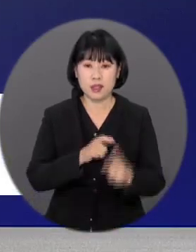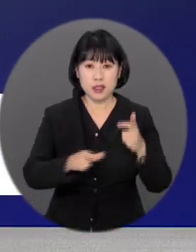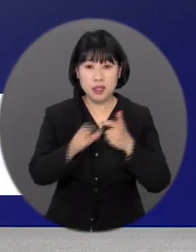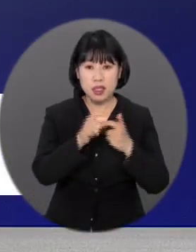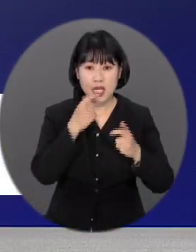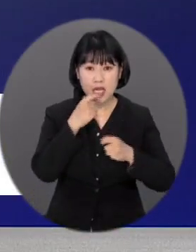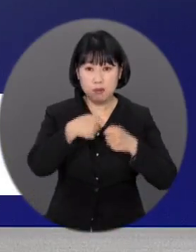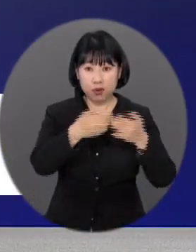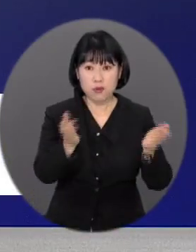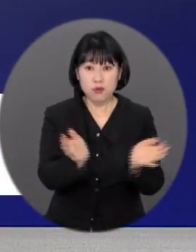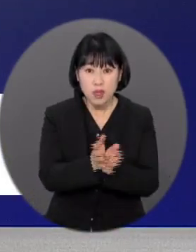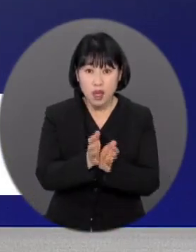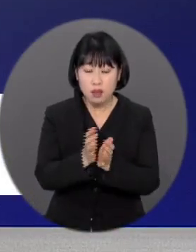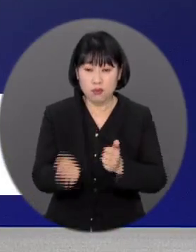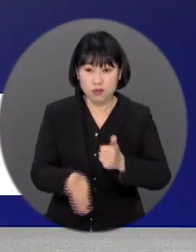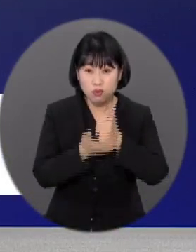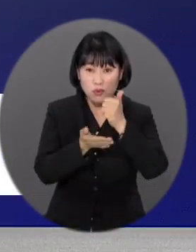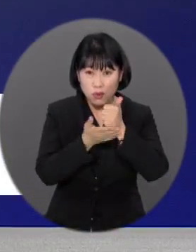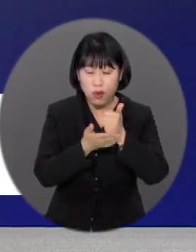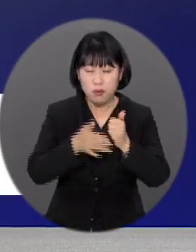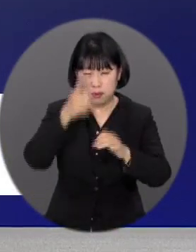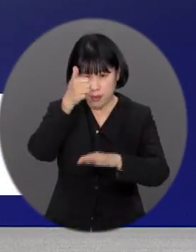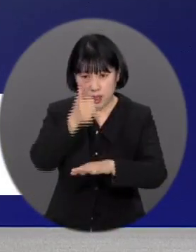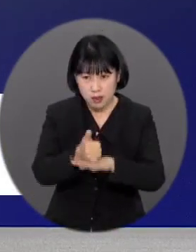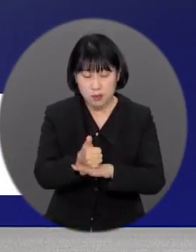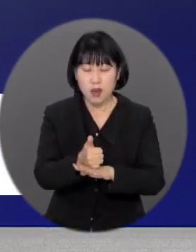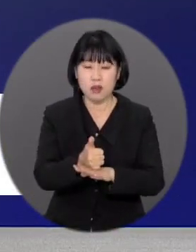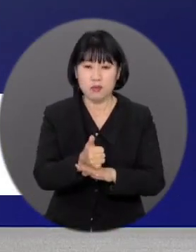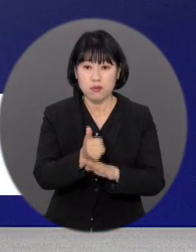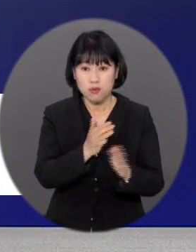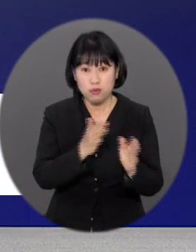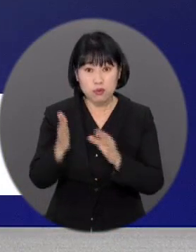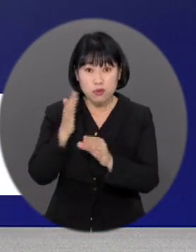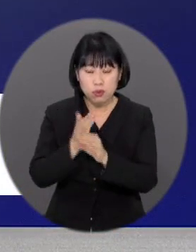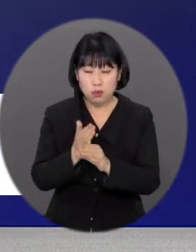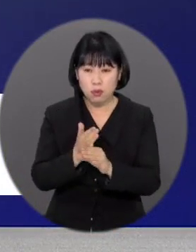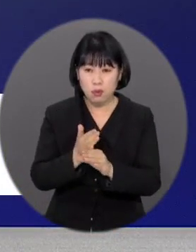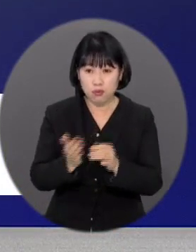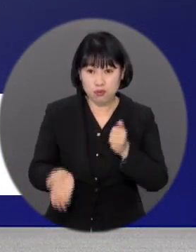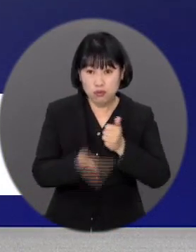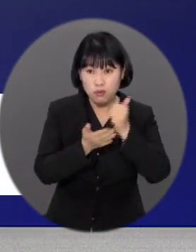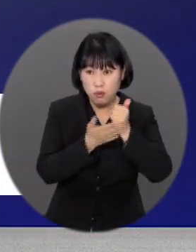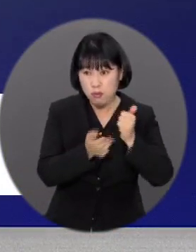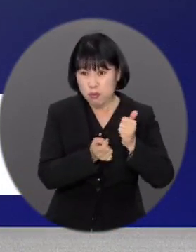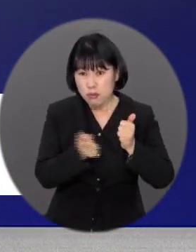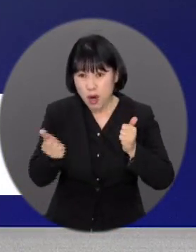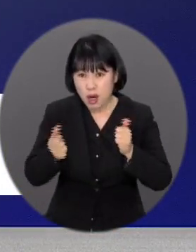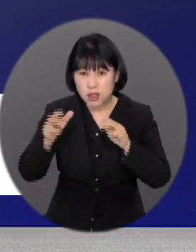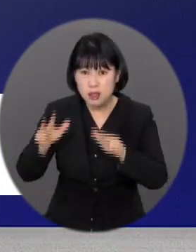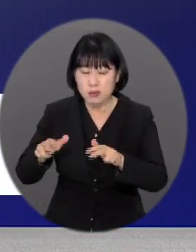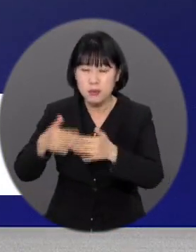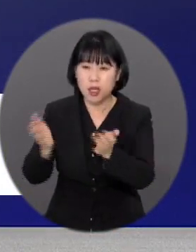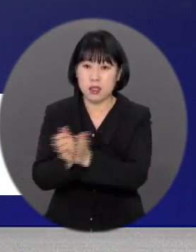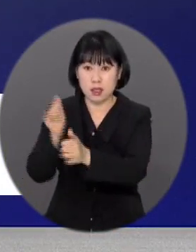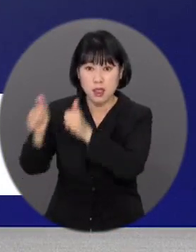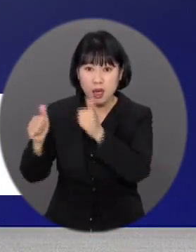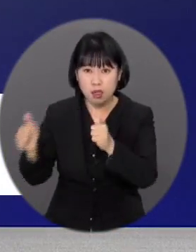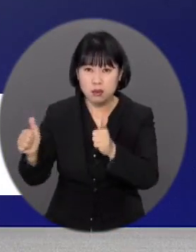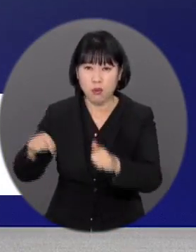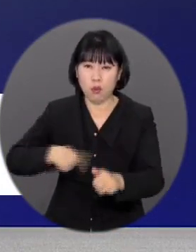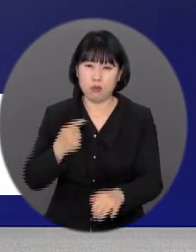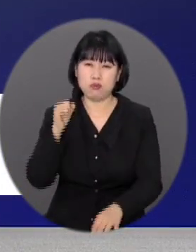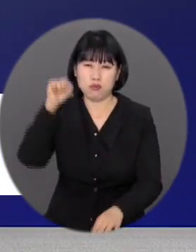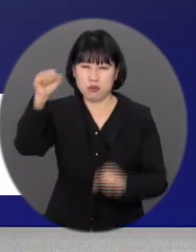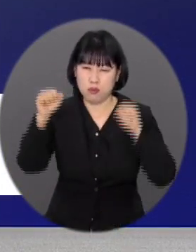더불어민주당 공천이 마무리 수순으로 접어들고 있는 가운데 공천에서 배제된 현역 기초단체장들이 잇따라 무소속